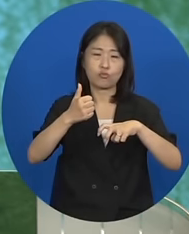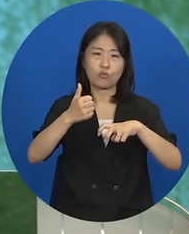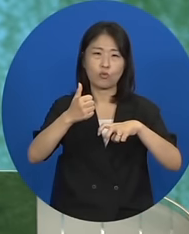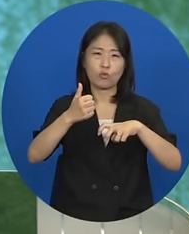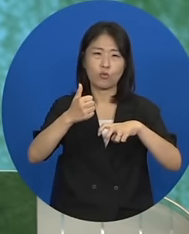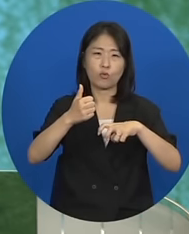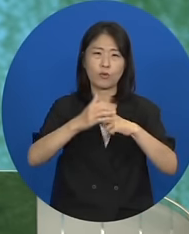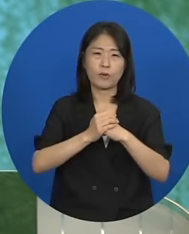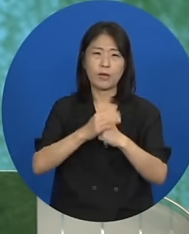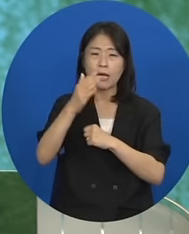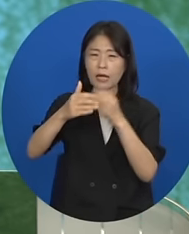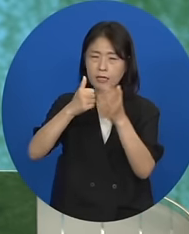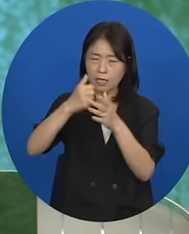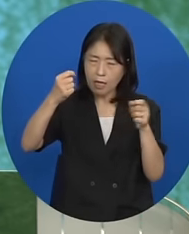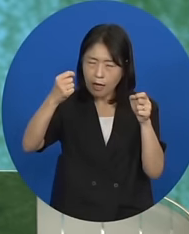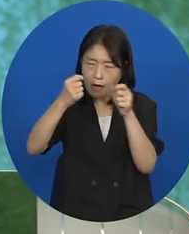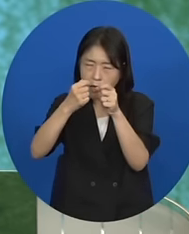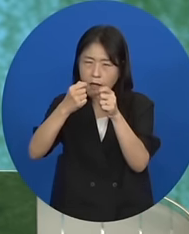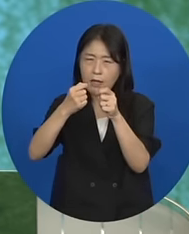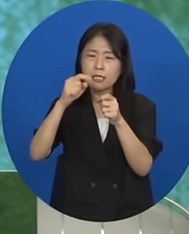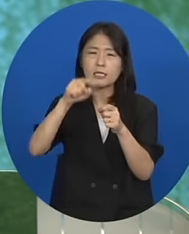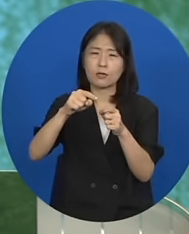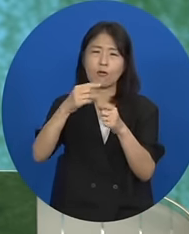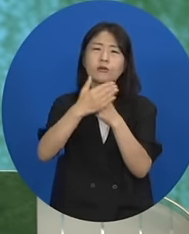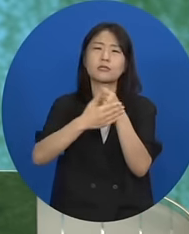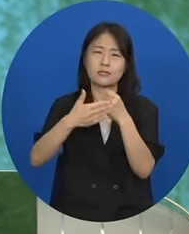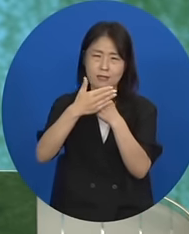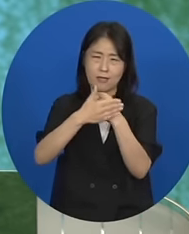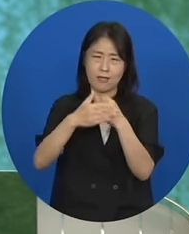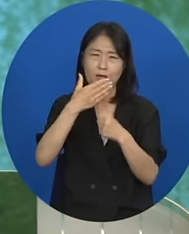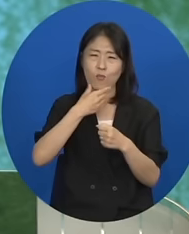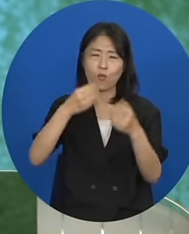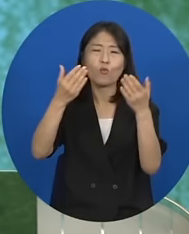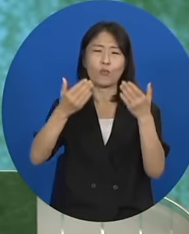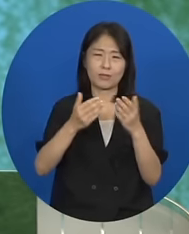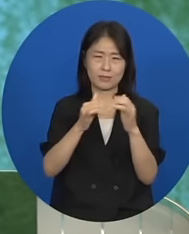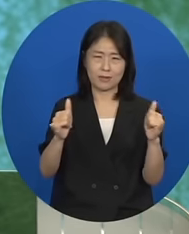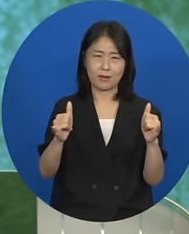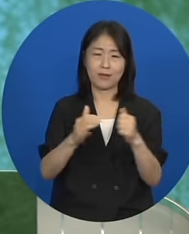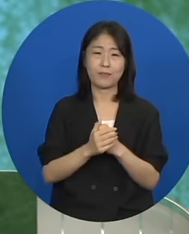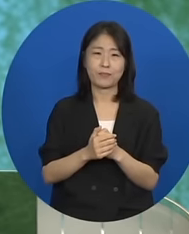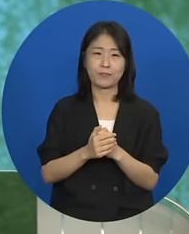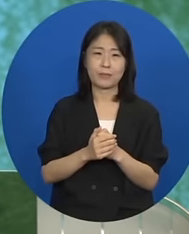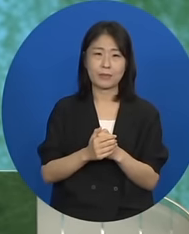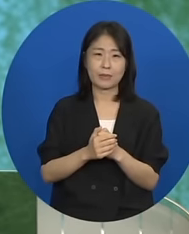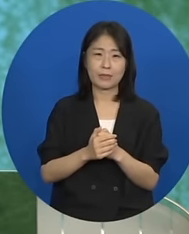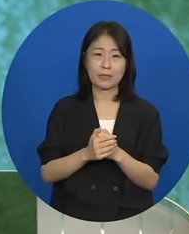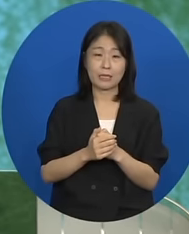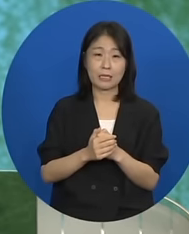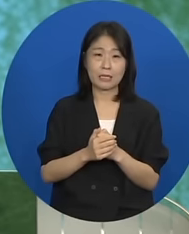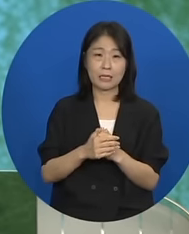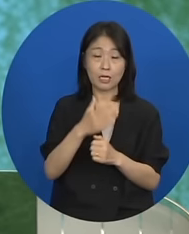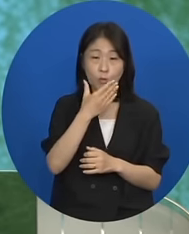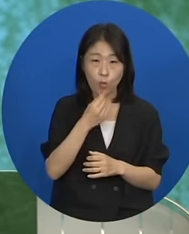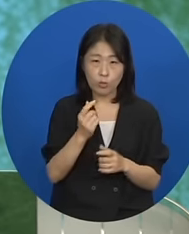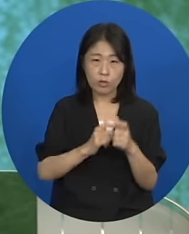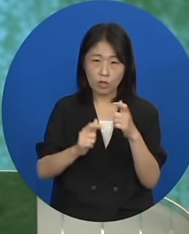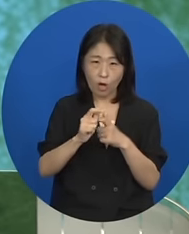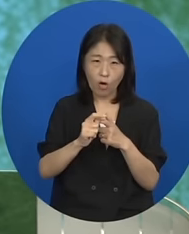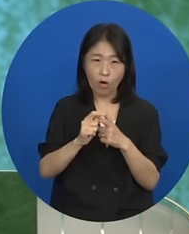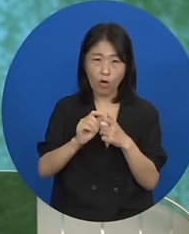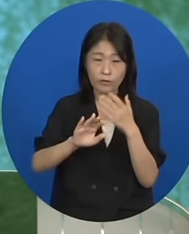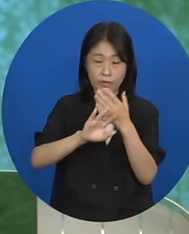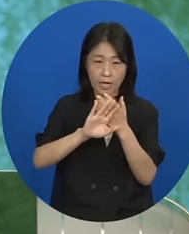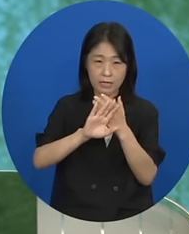모습인 줄로 믿습니다 그리고 그 은혜를 그 감사를 우리의 이웃들과 나누었으면 좋겠습니다 우리가